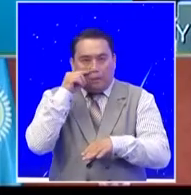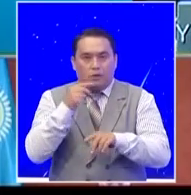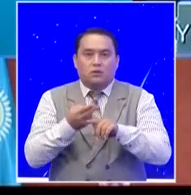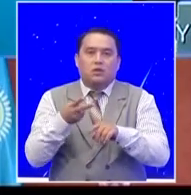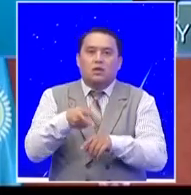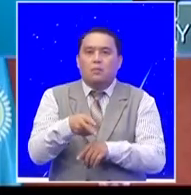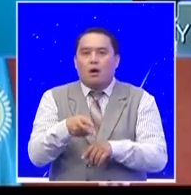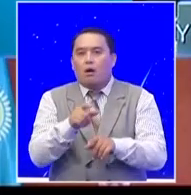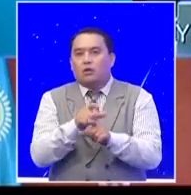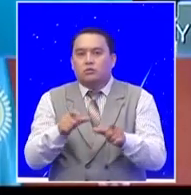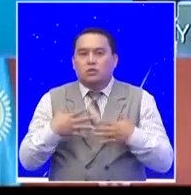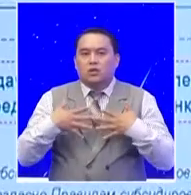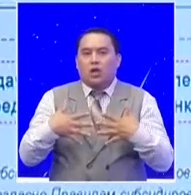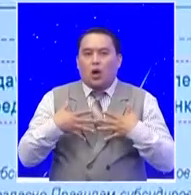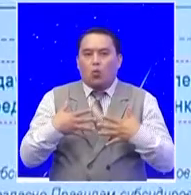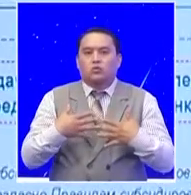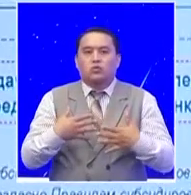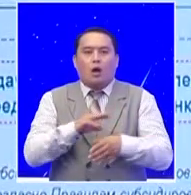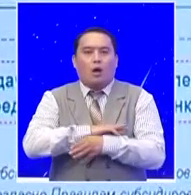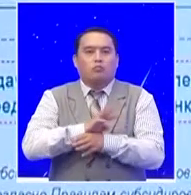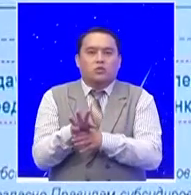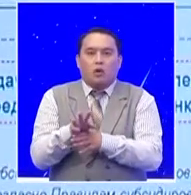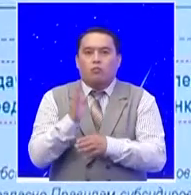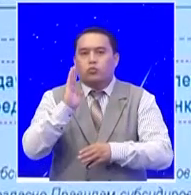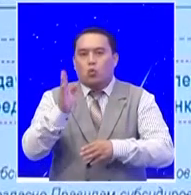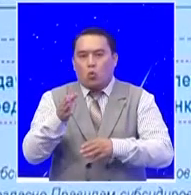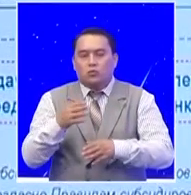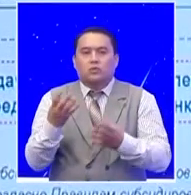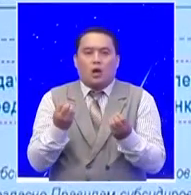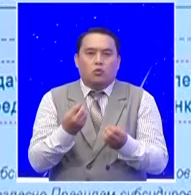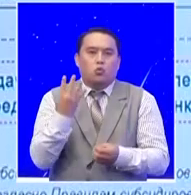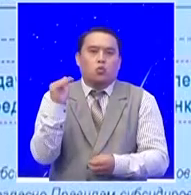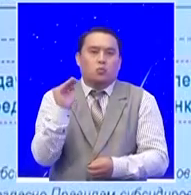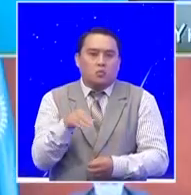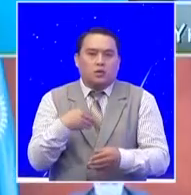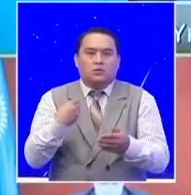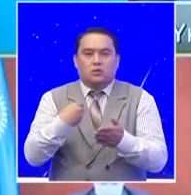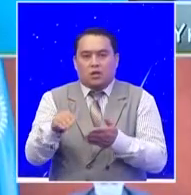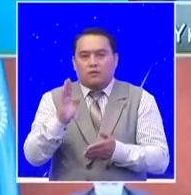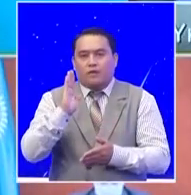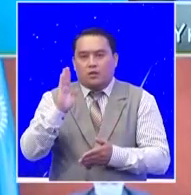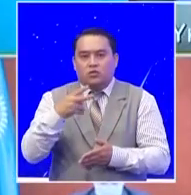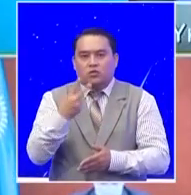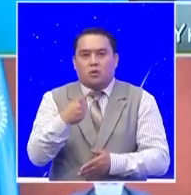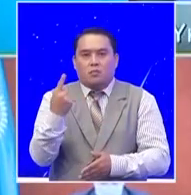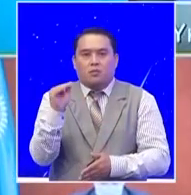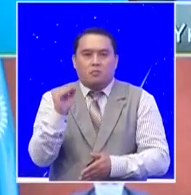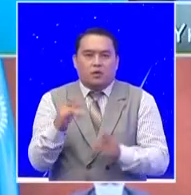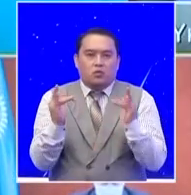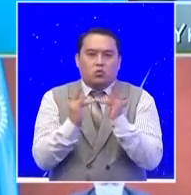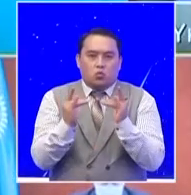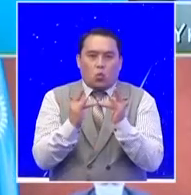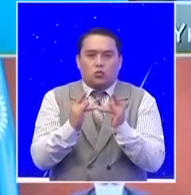2 мыңға жуық тыныс алу құрылғысымен қамтылған. Алдағы уақытта тағы 4 мыңы сатылып алынады. 21 мыңнан астам төсек